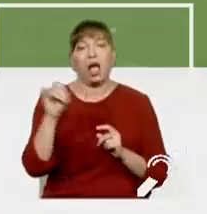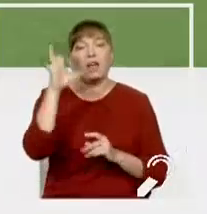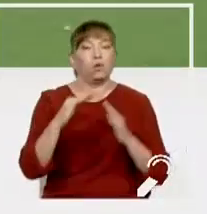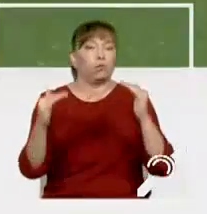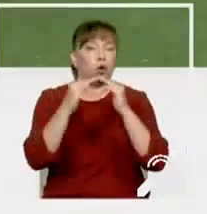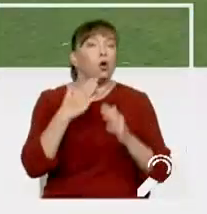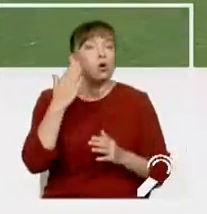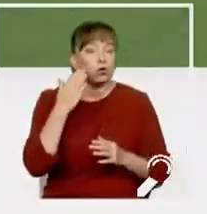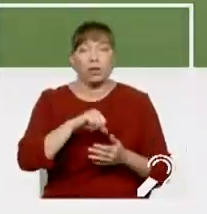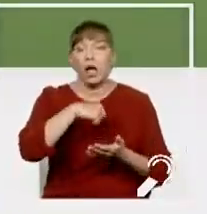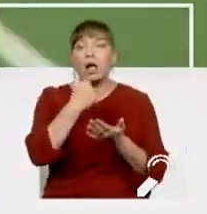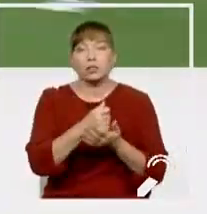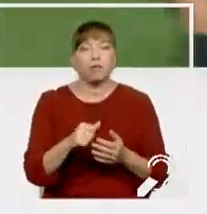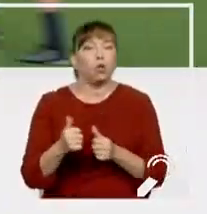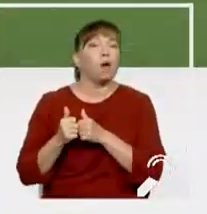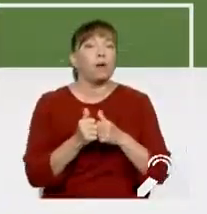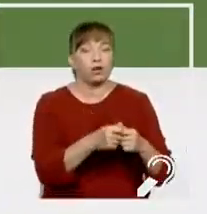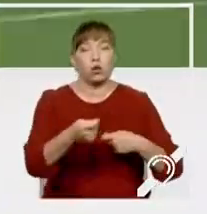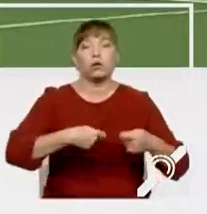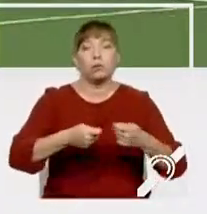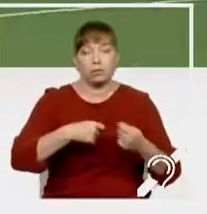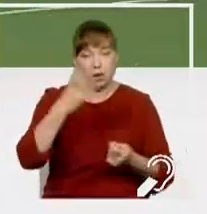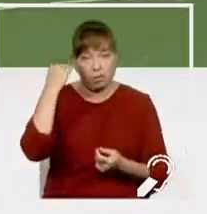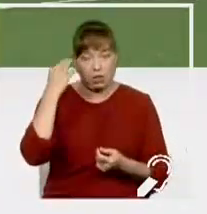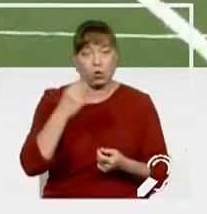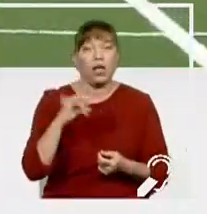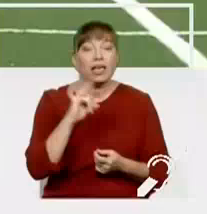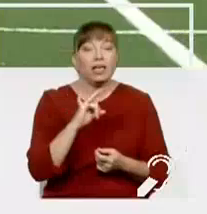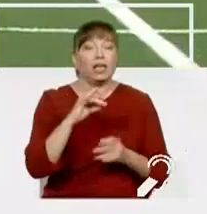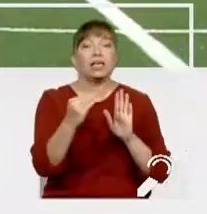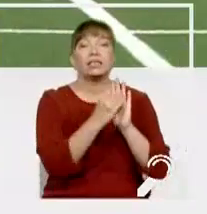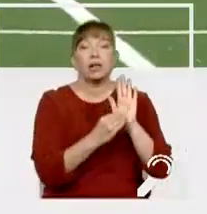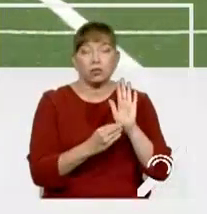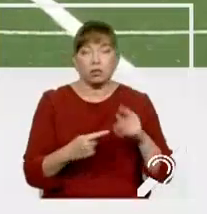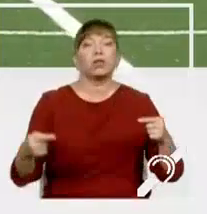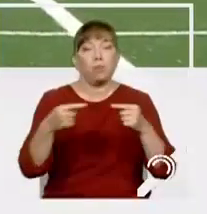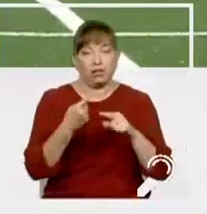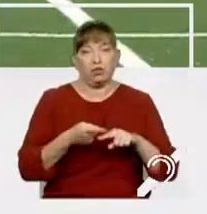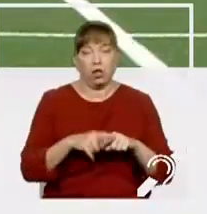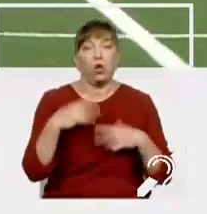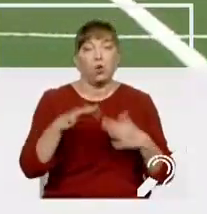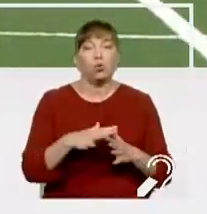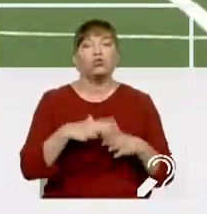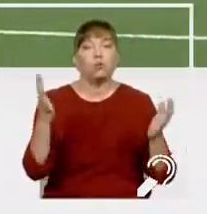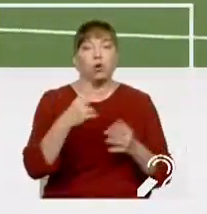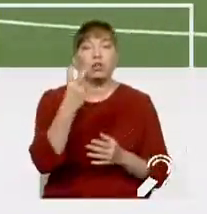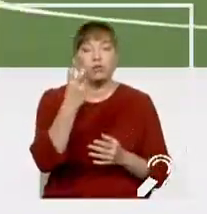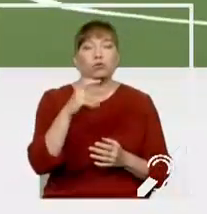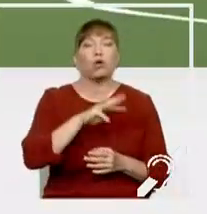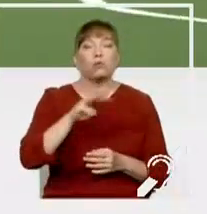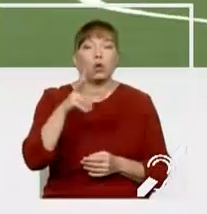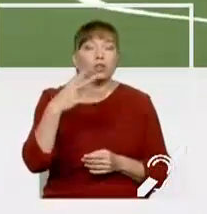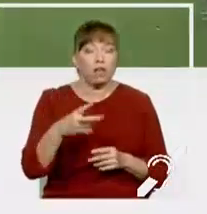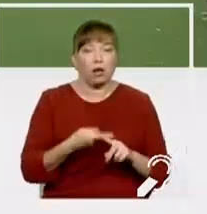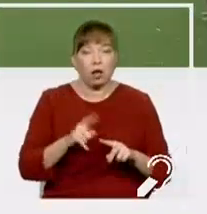european. România este principalul partener comercial al Republicii Moldova, iar statisticile o confirmă. Sunt deja peste 200 de milioane de